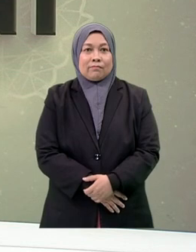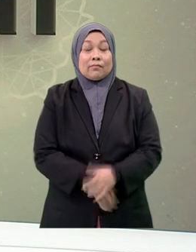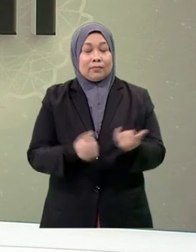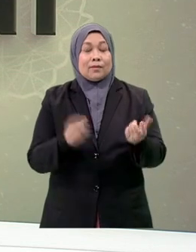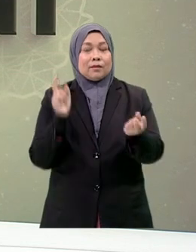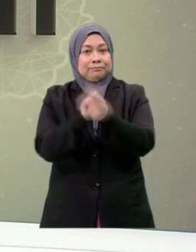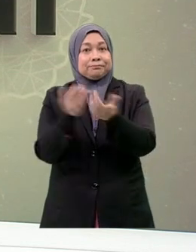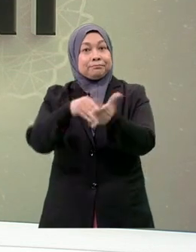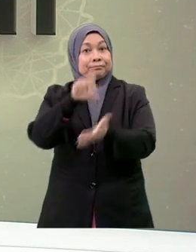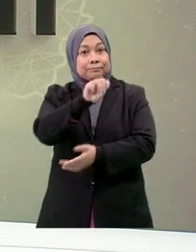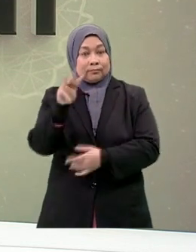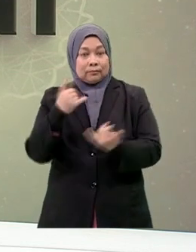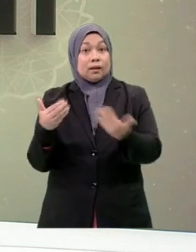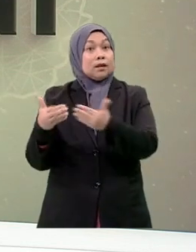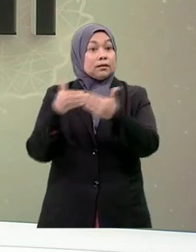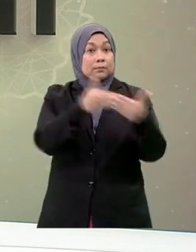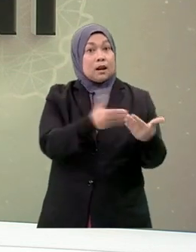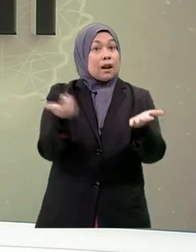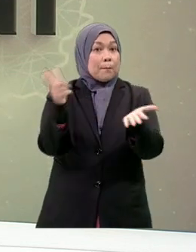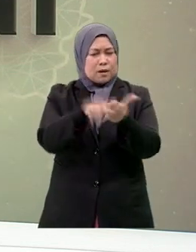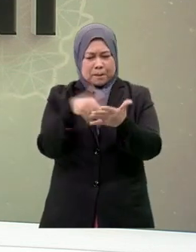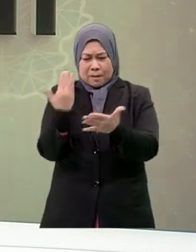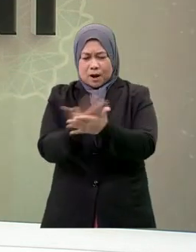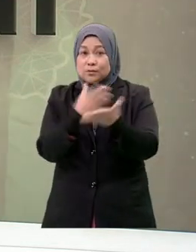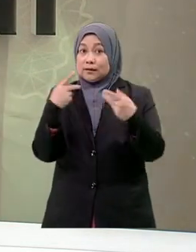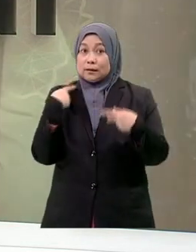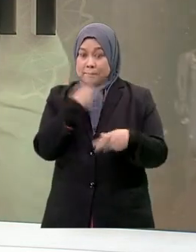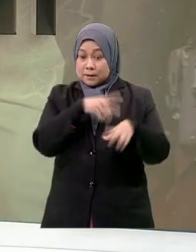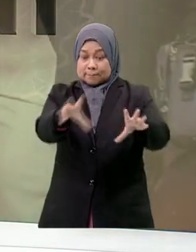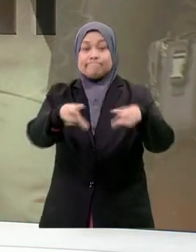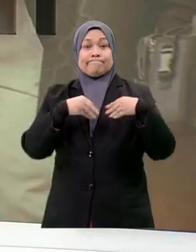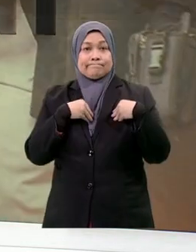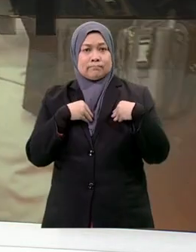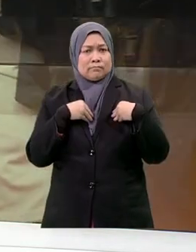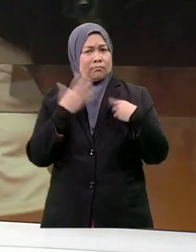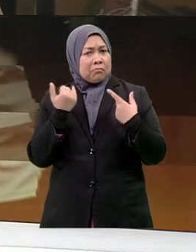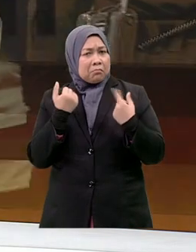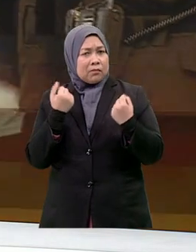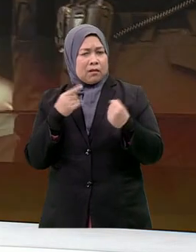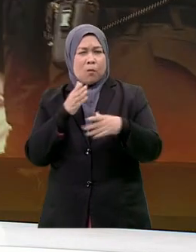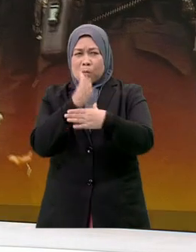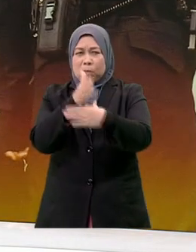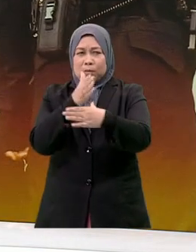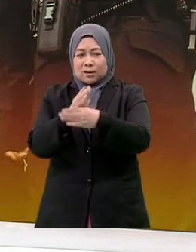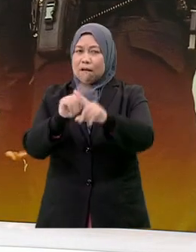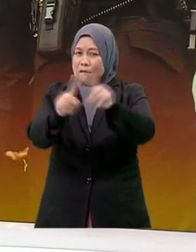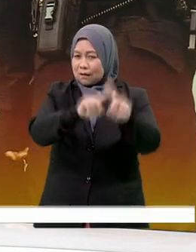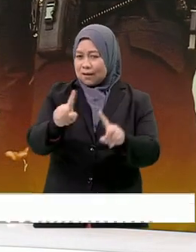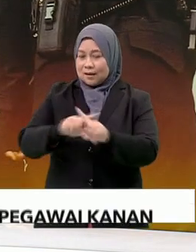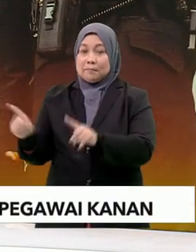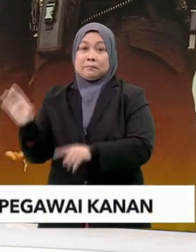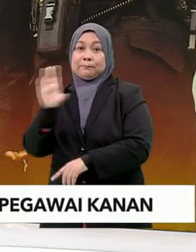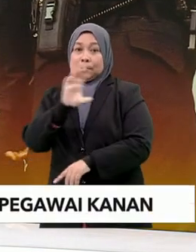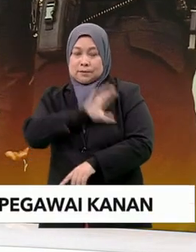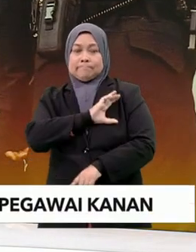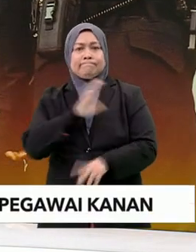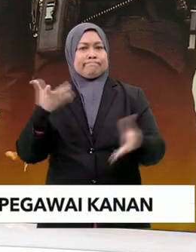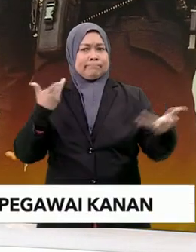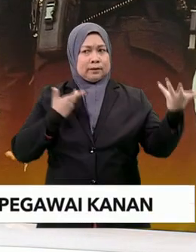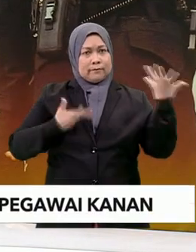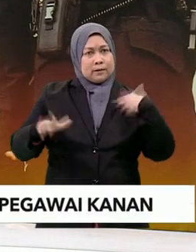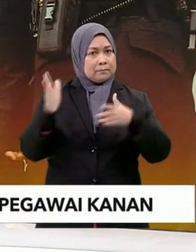kembali dalam Sinar Rawani kami teruskan dengan laporan yang baru sahaja diterima susulan dikecam oleh pelbagai pihak polis kini menafikan